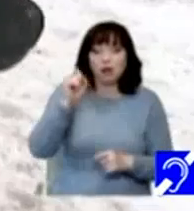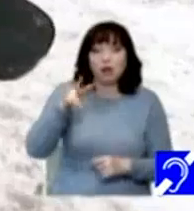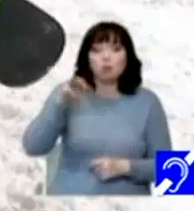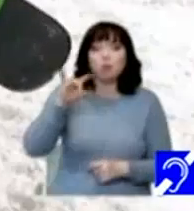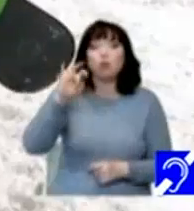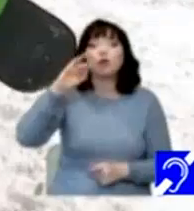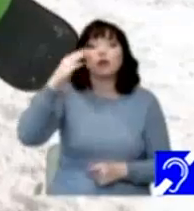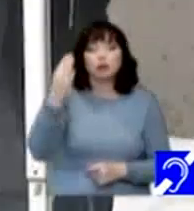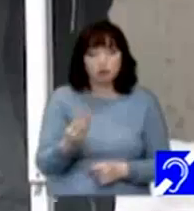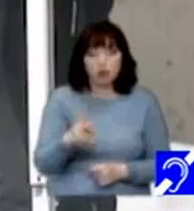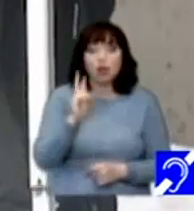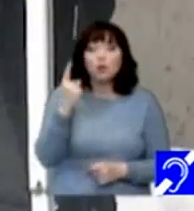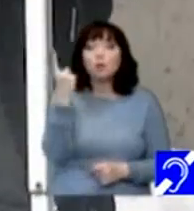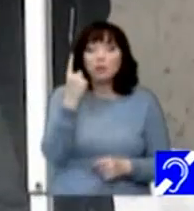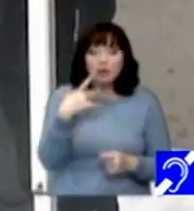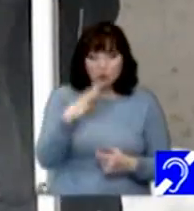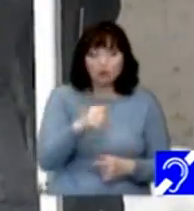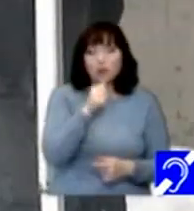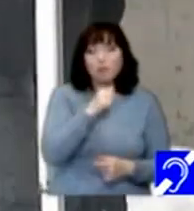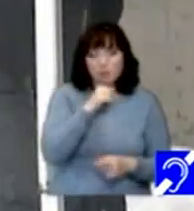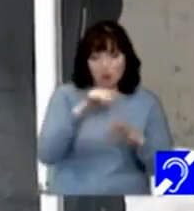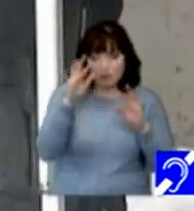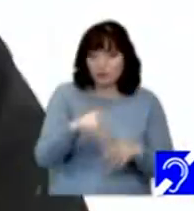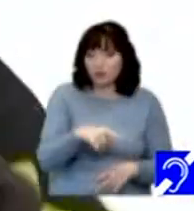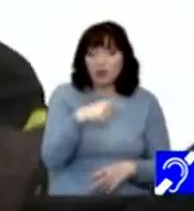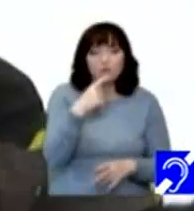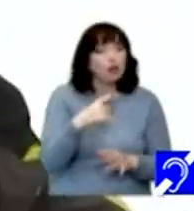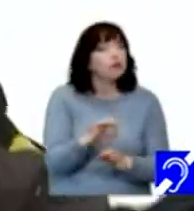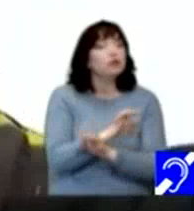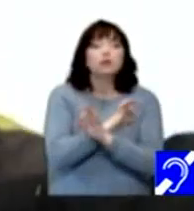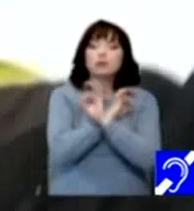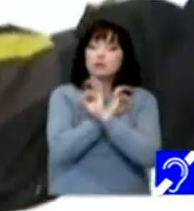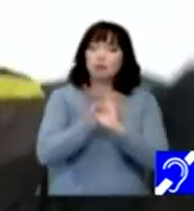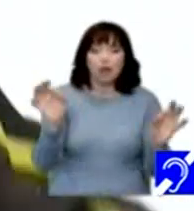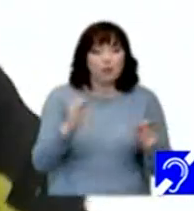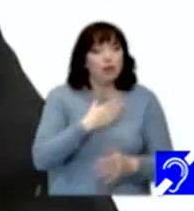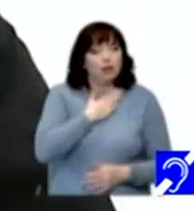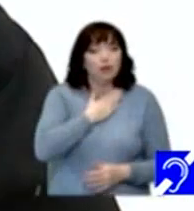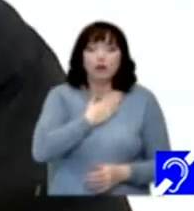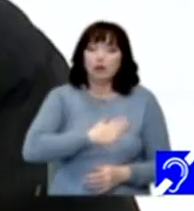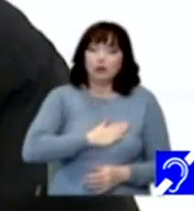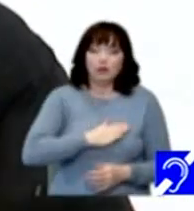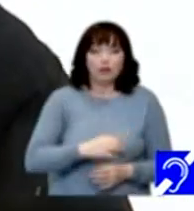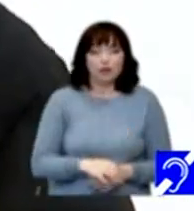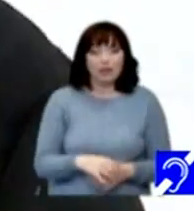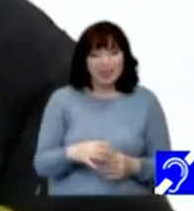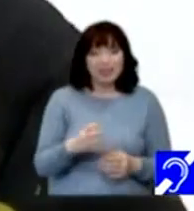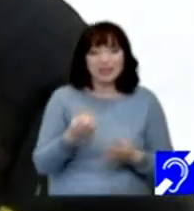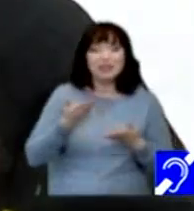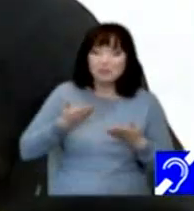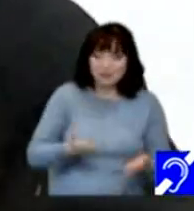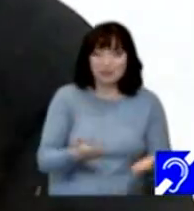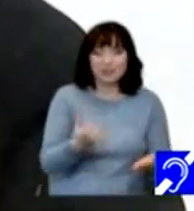Borșa. Primii schiori au încercat deja zăpada. Excelent! E bună, da? Acum nu se poate schia chiar bine, că